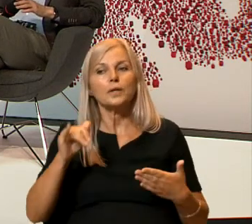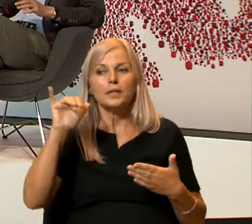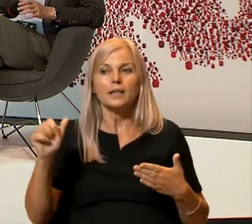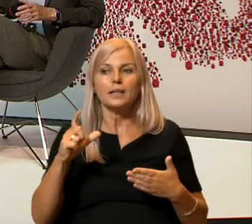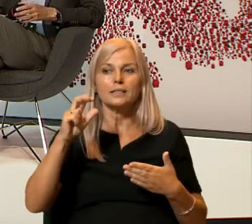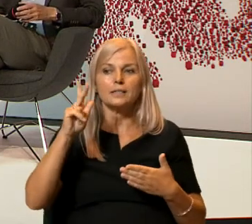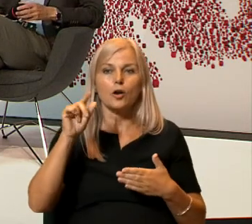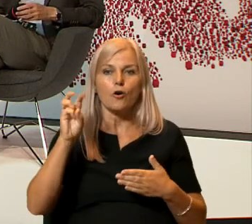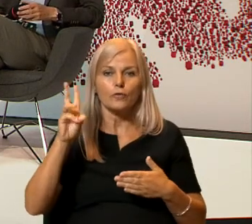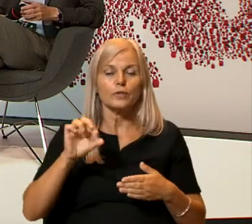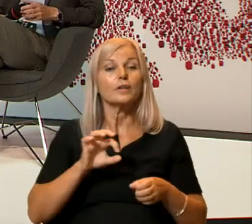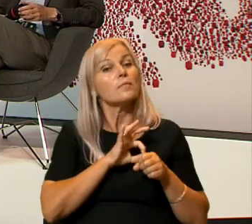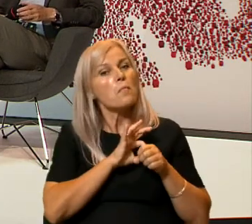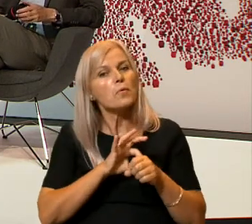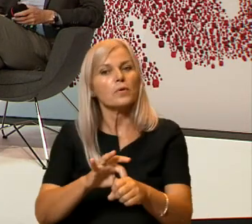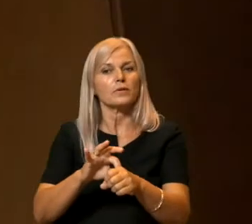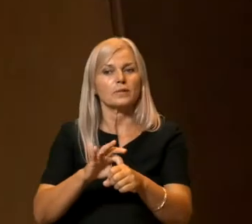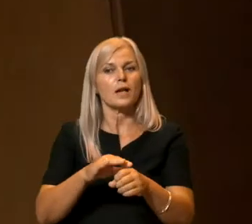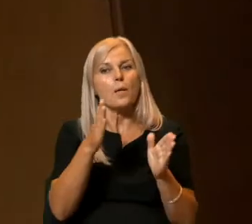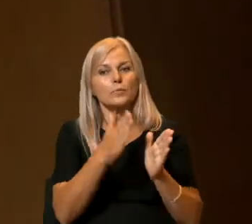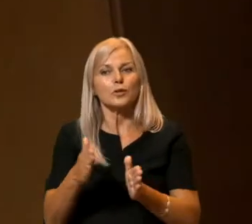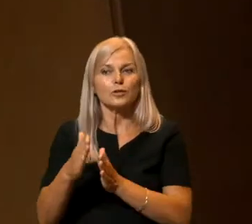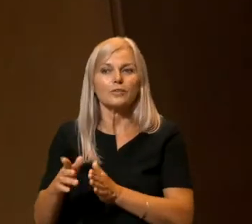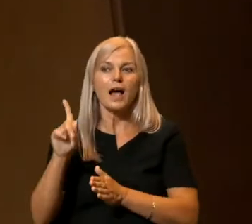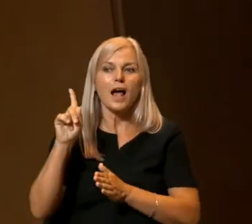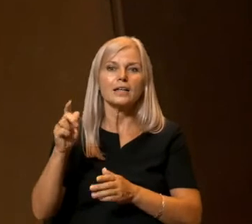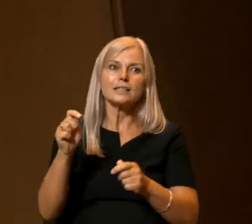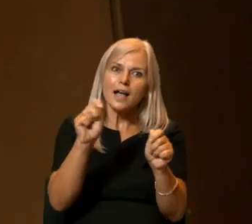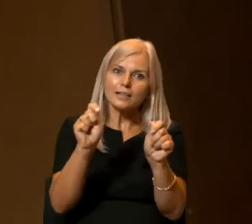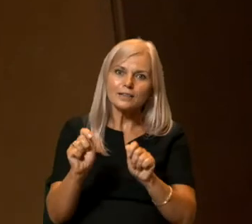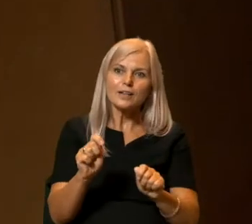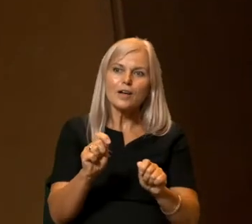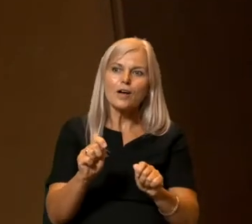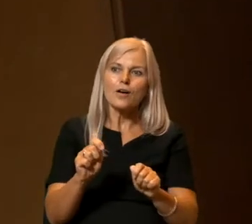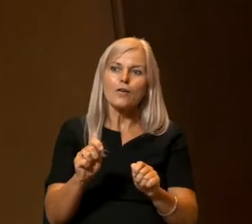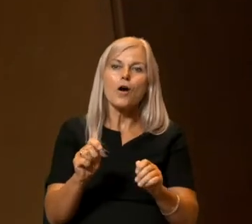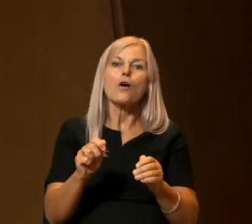za poprowadzenie przygotowania, ale też za inicjatywę wydania